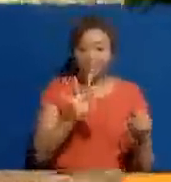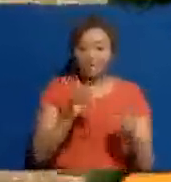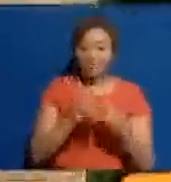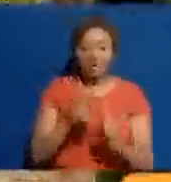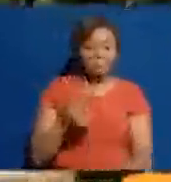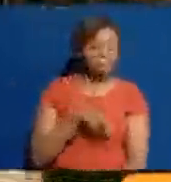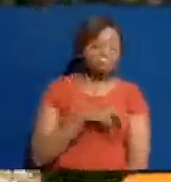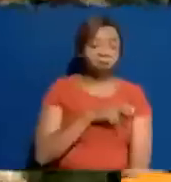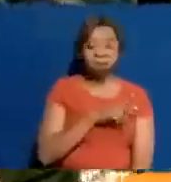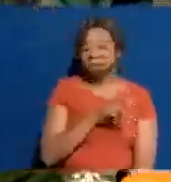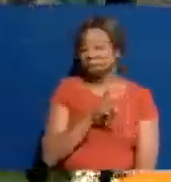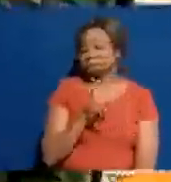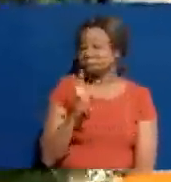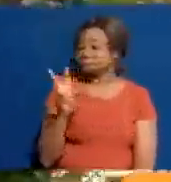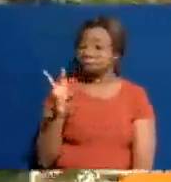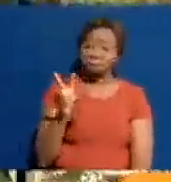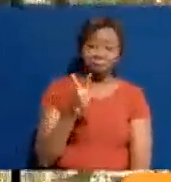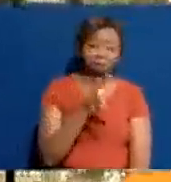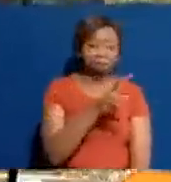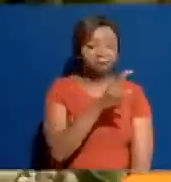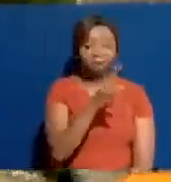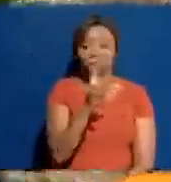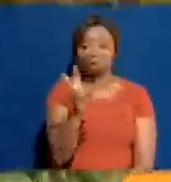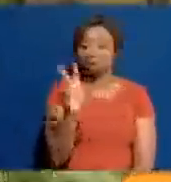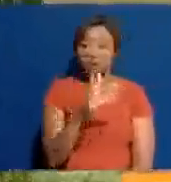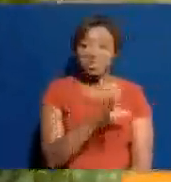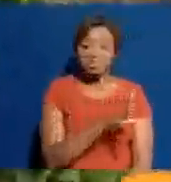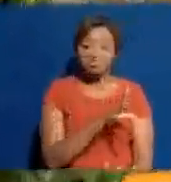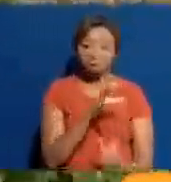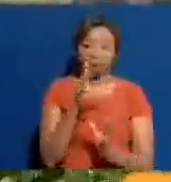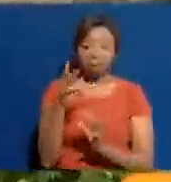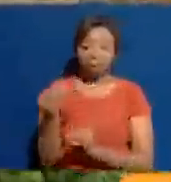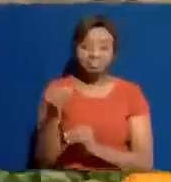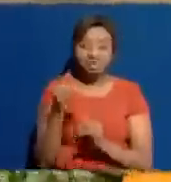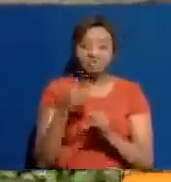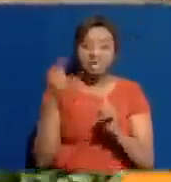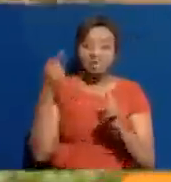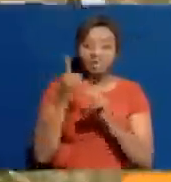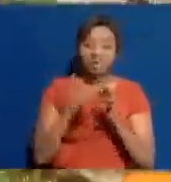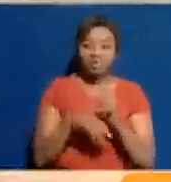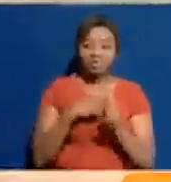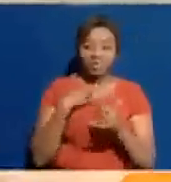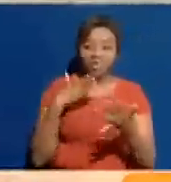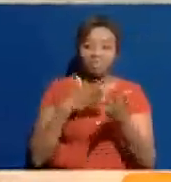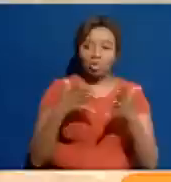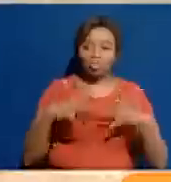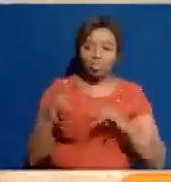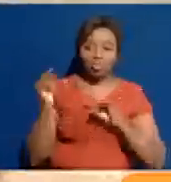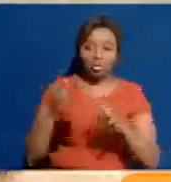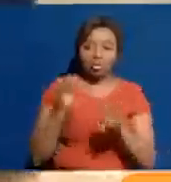tu katika ardhi hiyo kabla ya kukita kambi kwa muda, nia yao ikiwa kuzuia uvamizi kama wa jana.